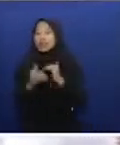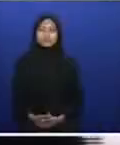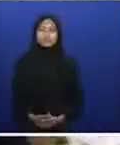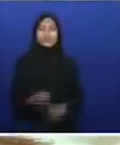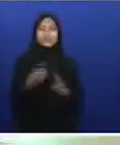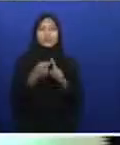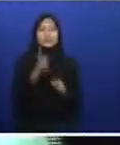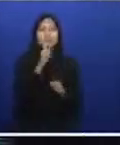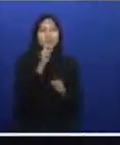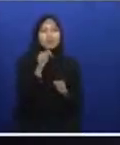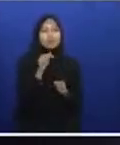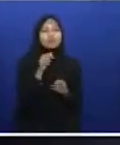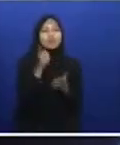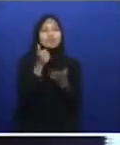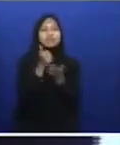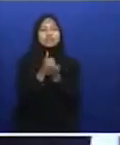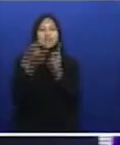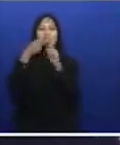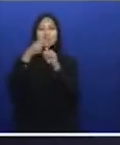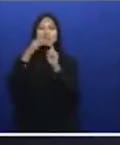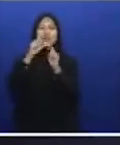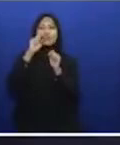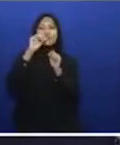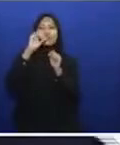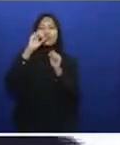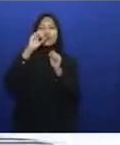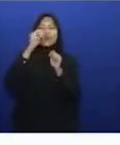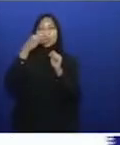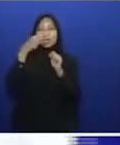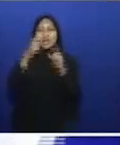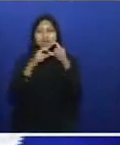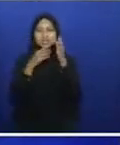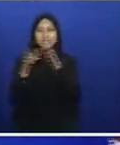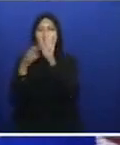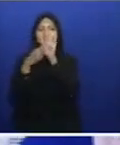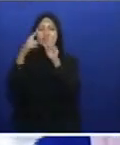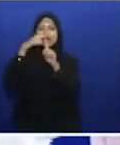Dari mana? Dari Flores NTT, Pak. NTT, tahu NTT?